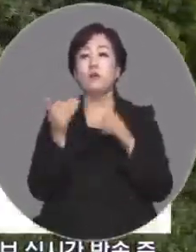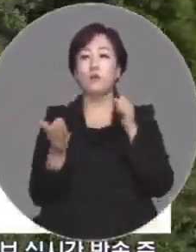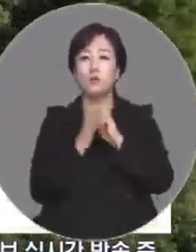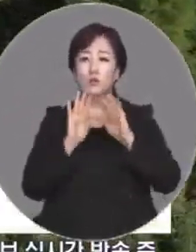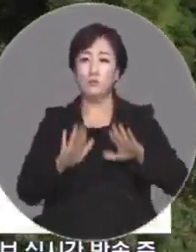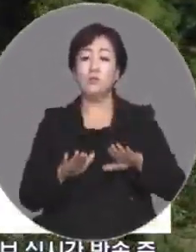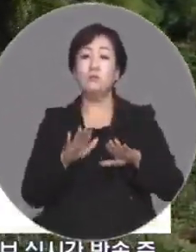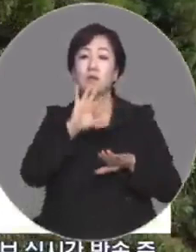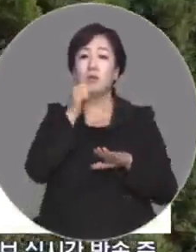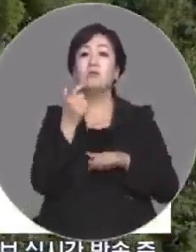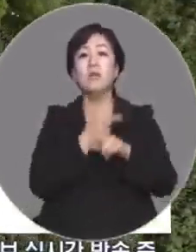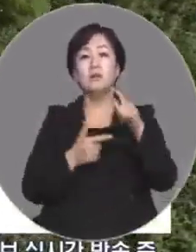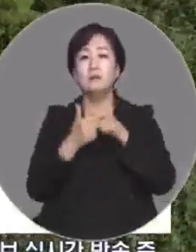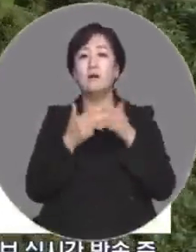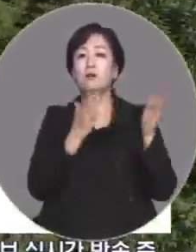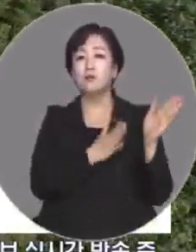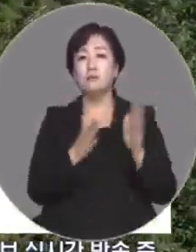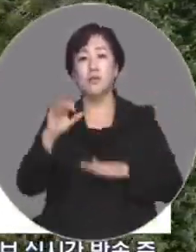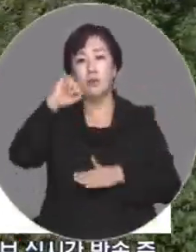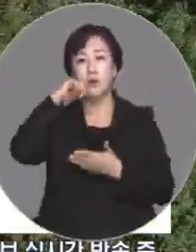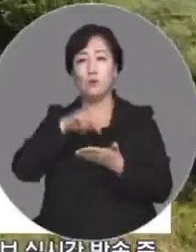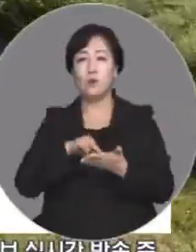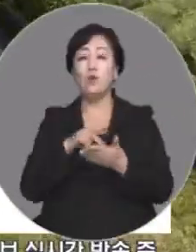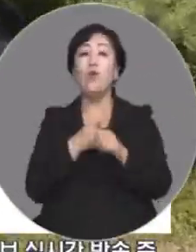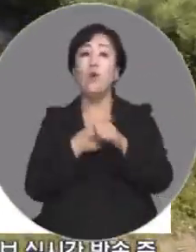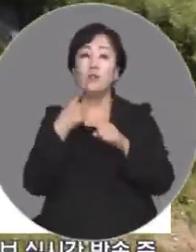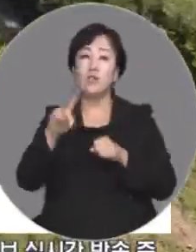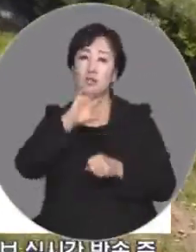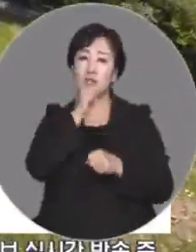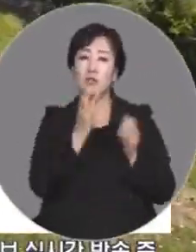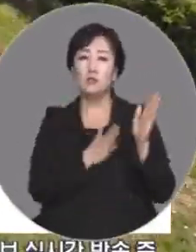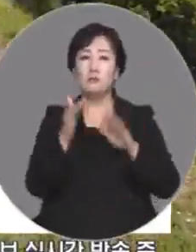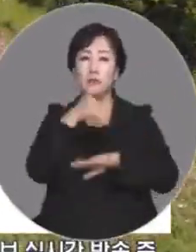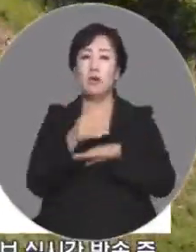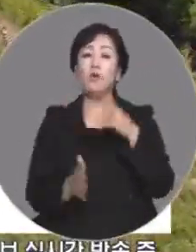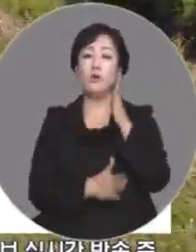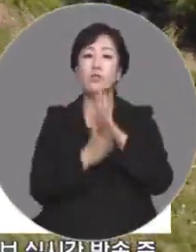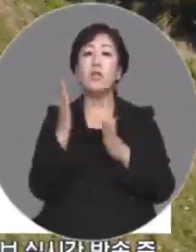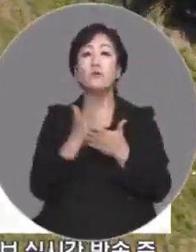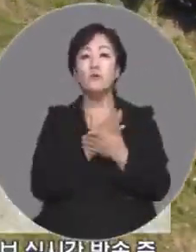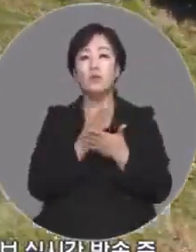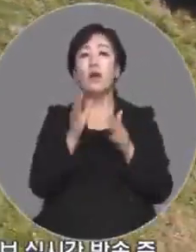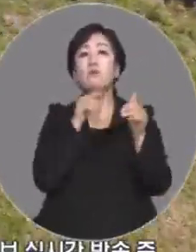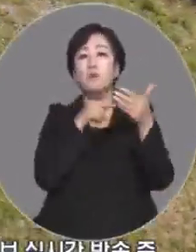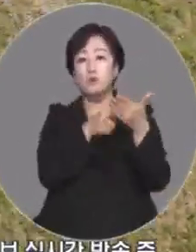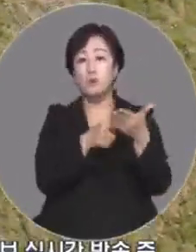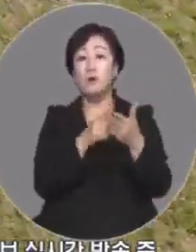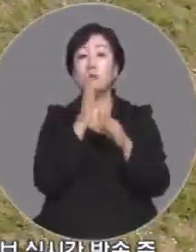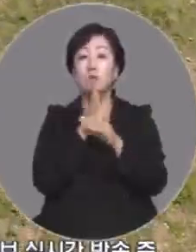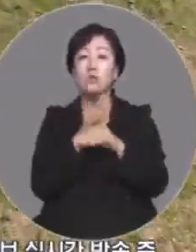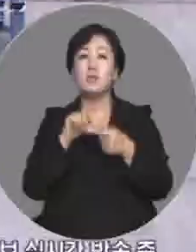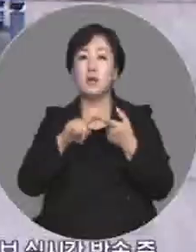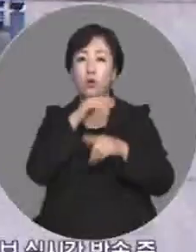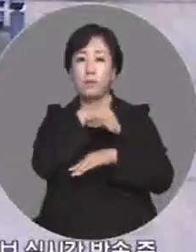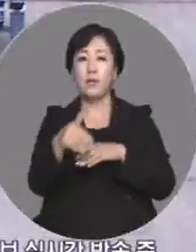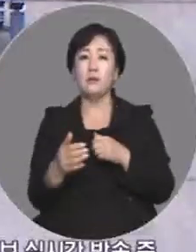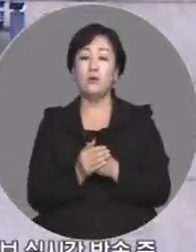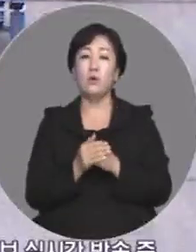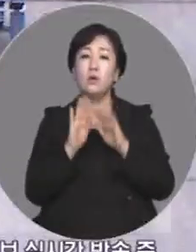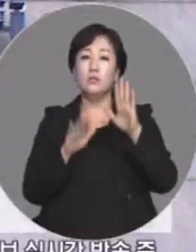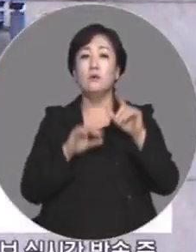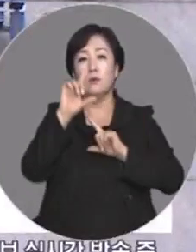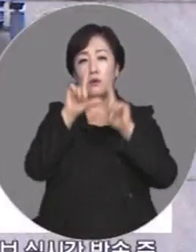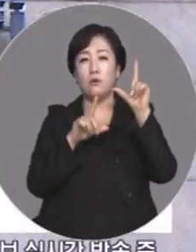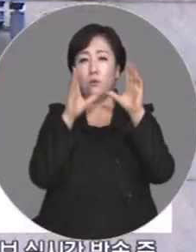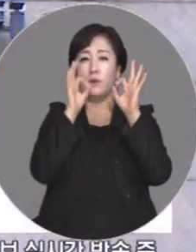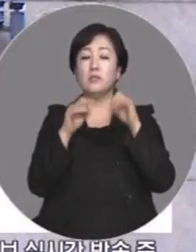예산 확보에 어려움이 있었다며 내년 본 예산 반영과 함께 울산시의 예산 분담을 요청 중이라고 밝혔습니다. 부재정